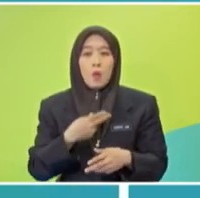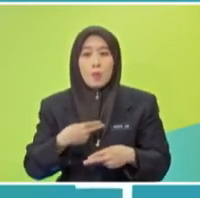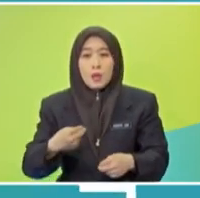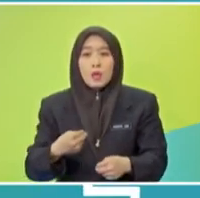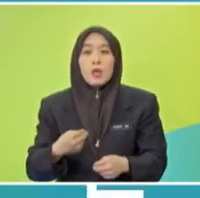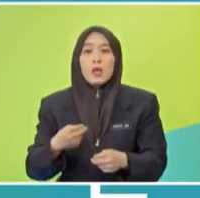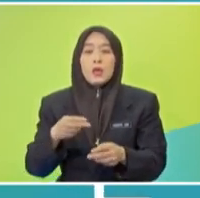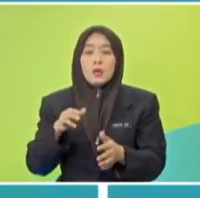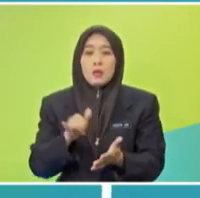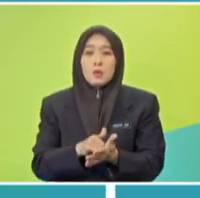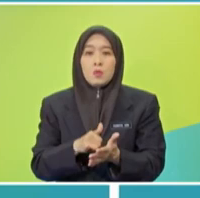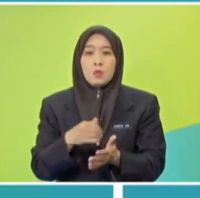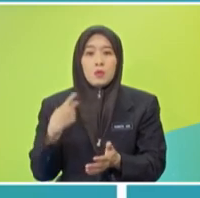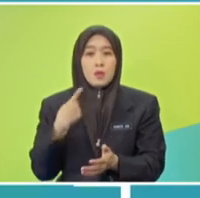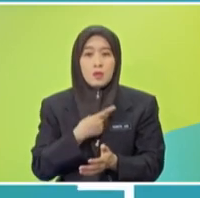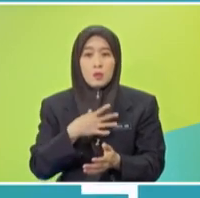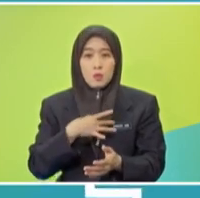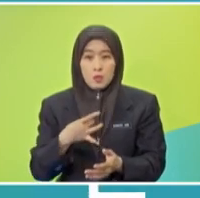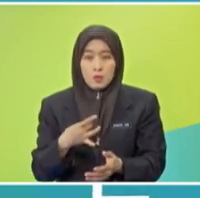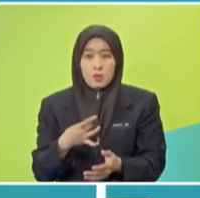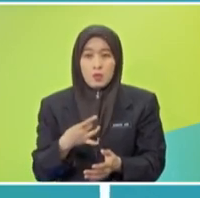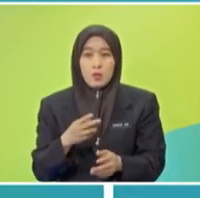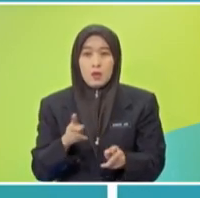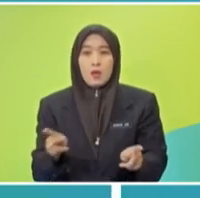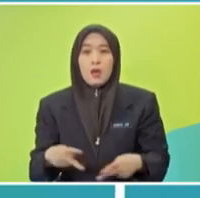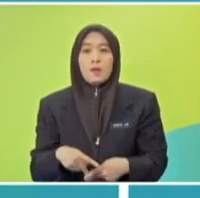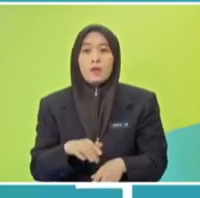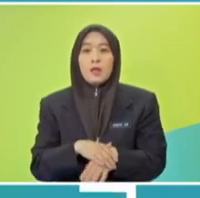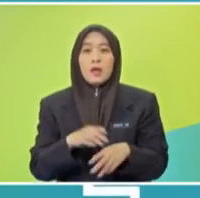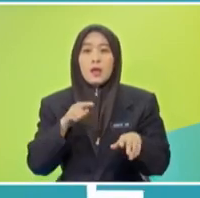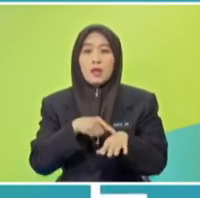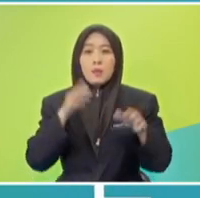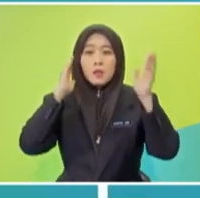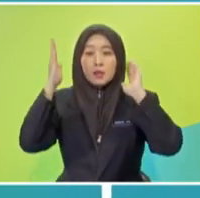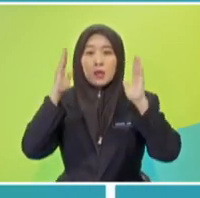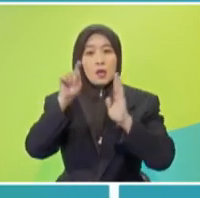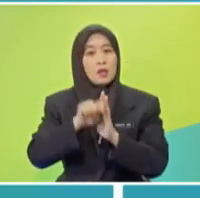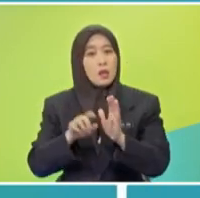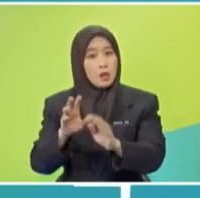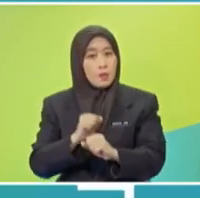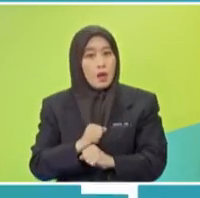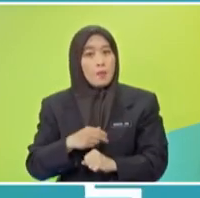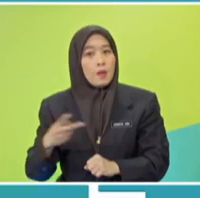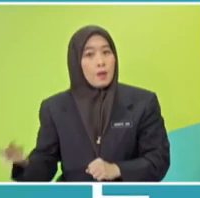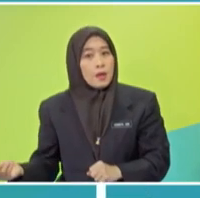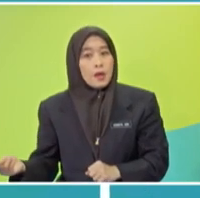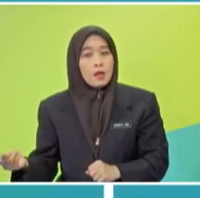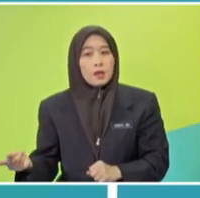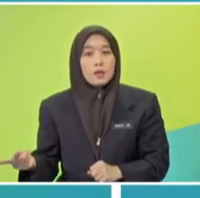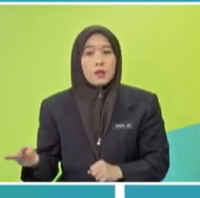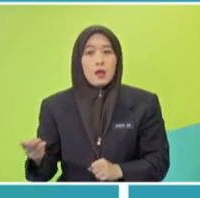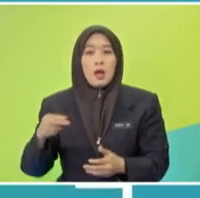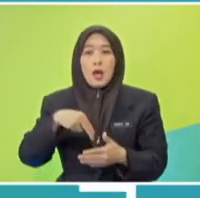dihasilkan di Malaysia terdapat berbagai jenis hasil pertanian yang telah dikumpulkan oleh